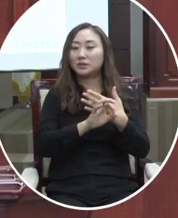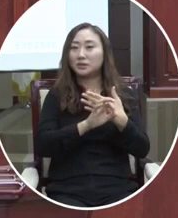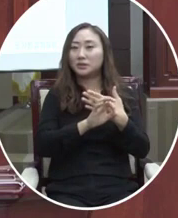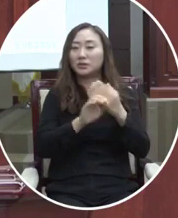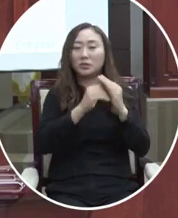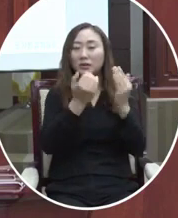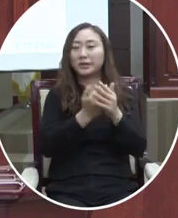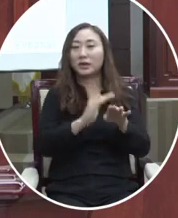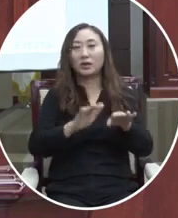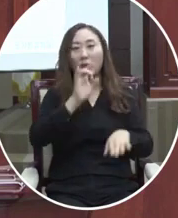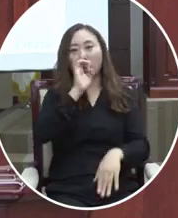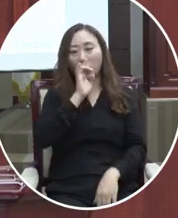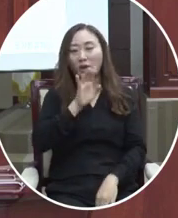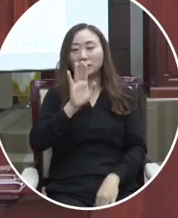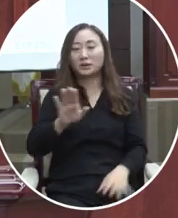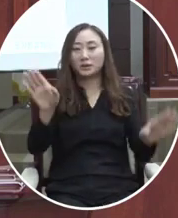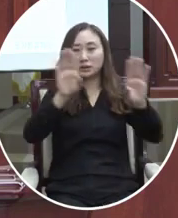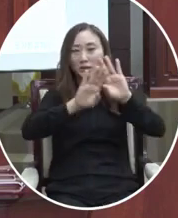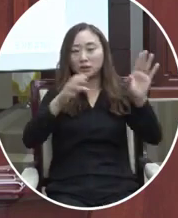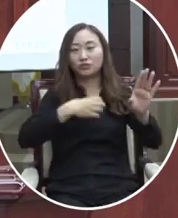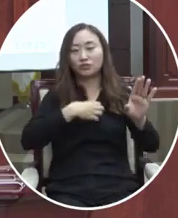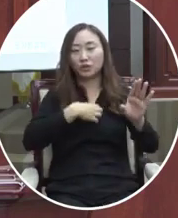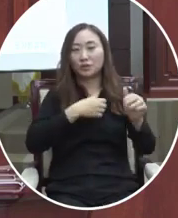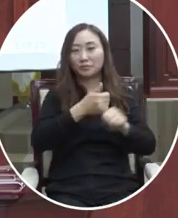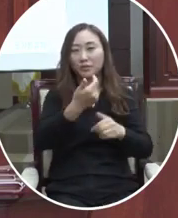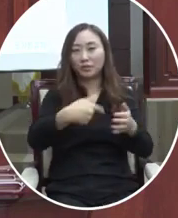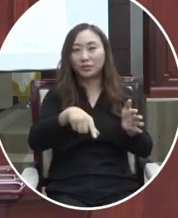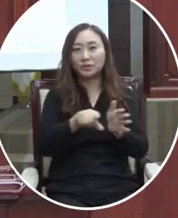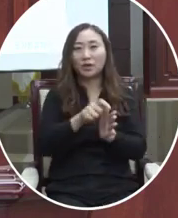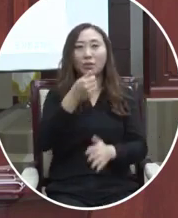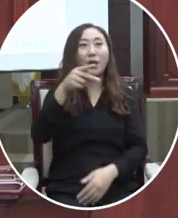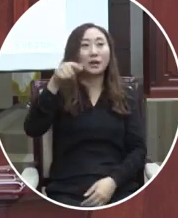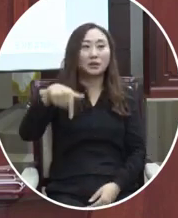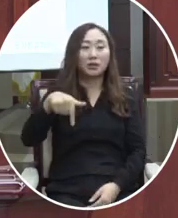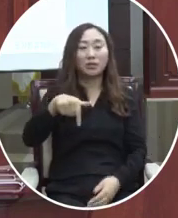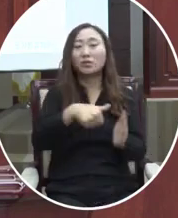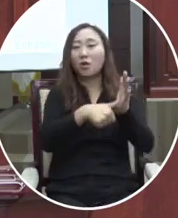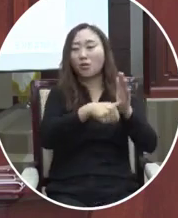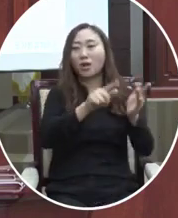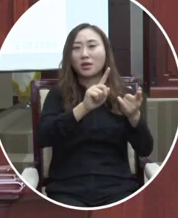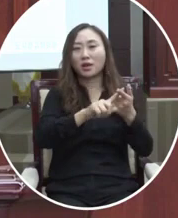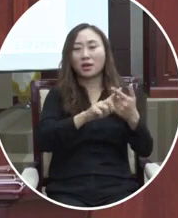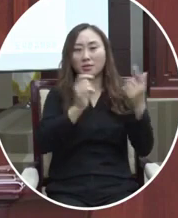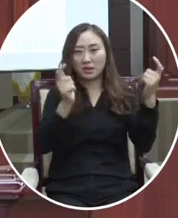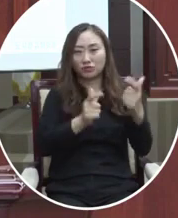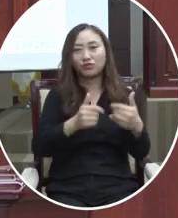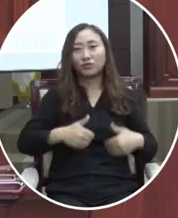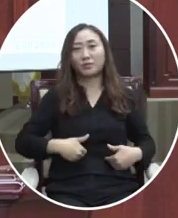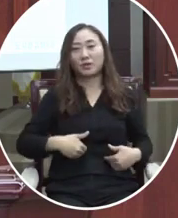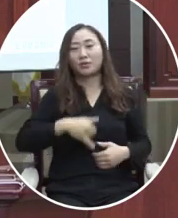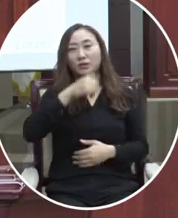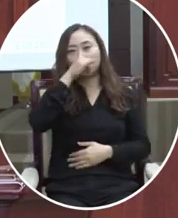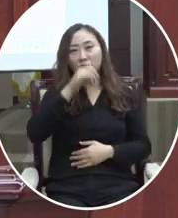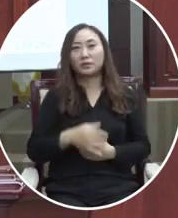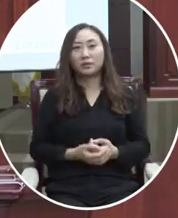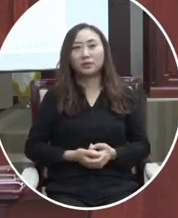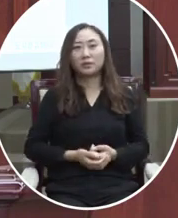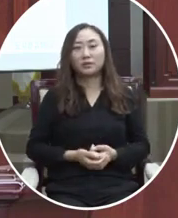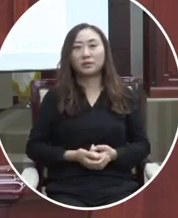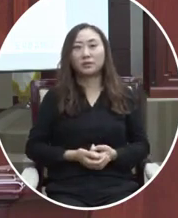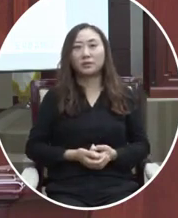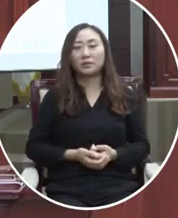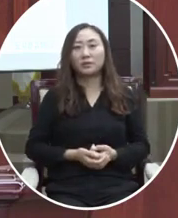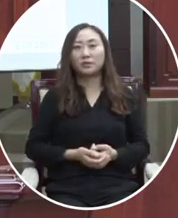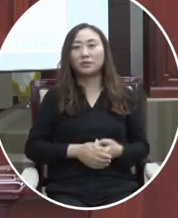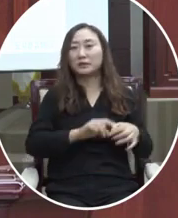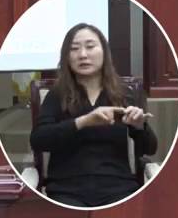없습니다. 기후위기 극복을 위해서는 화석연료에 대한 의존을 줄여야 합니다. 에너지 없이는 살